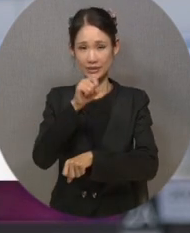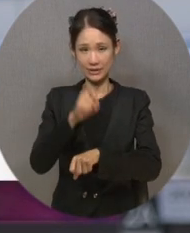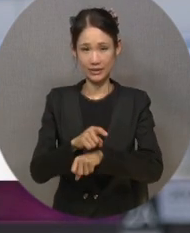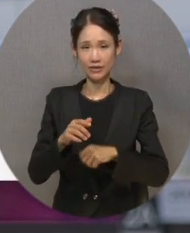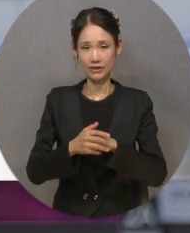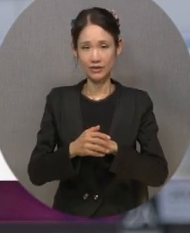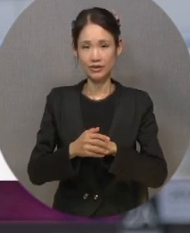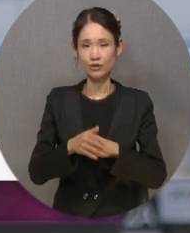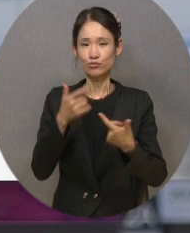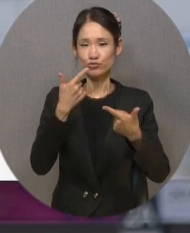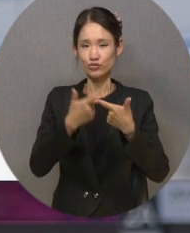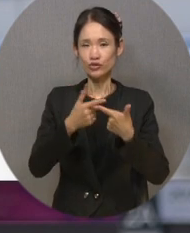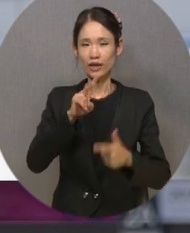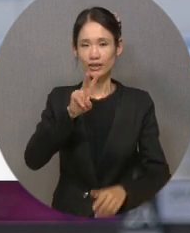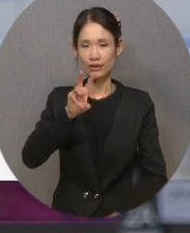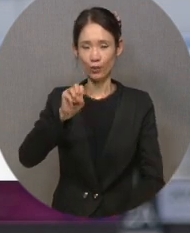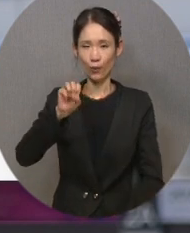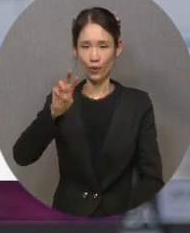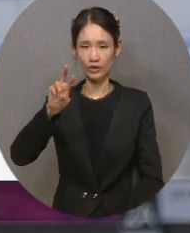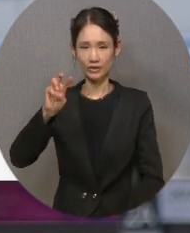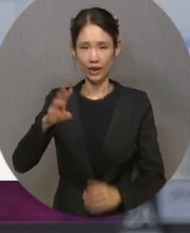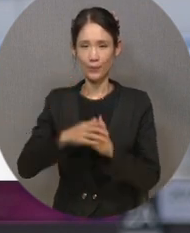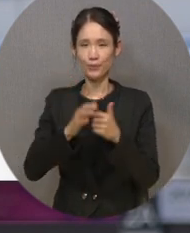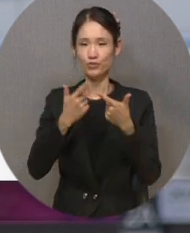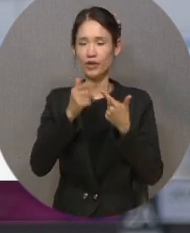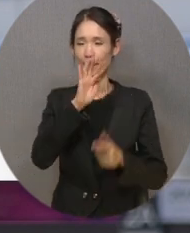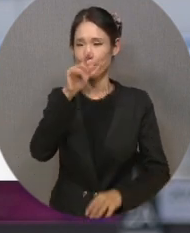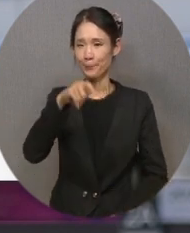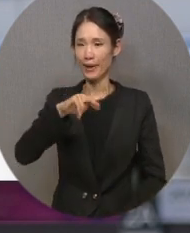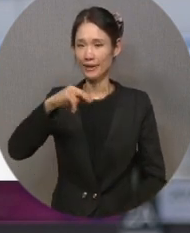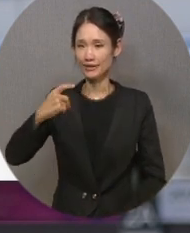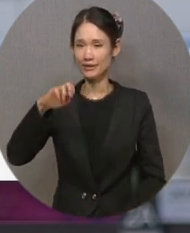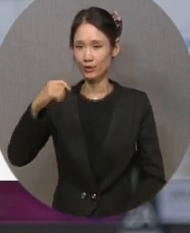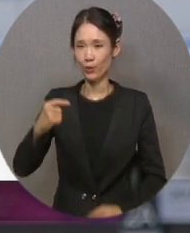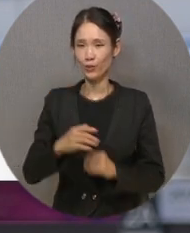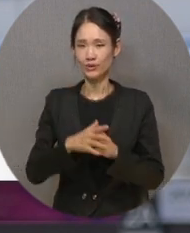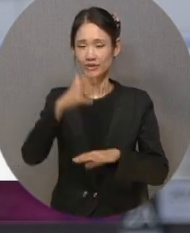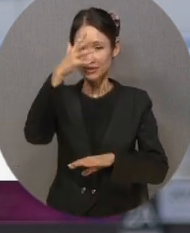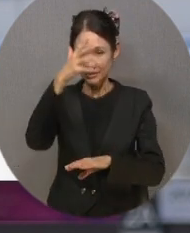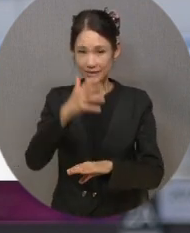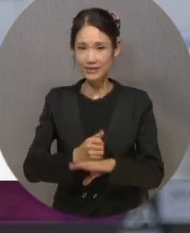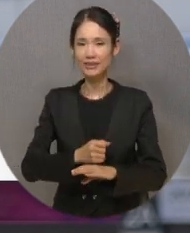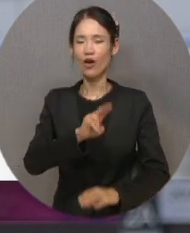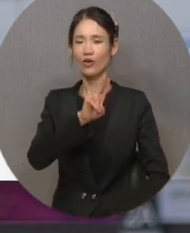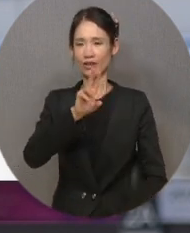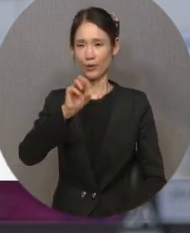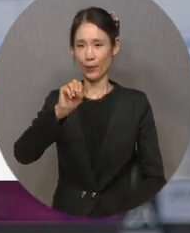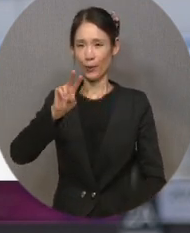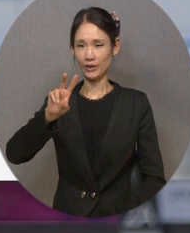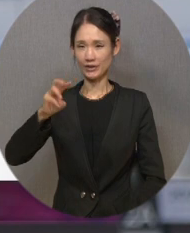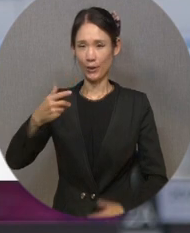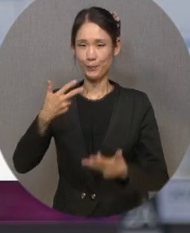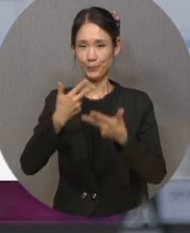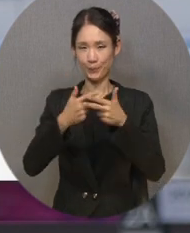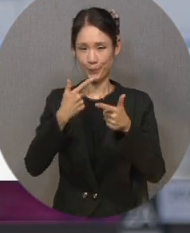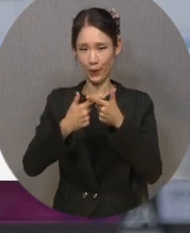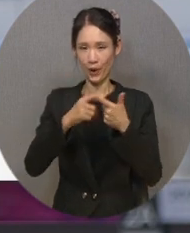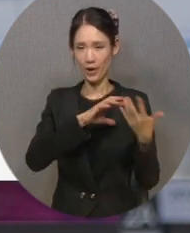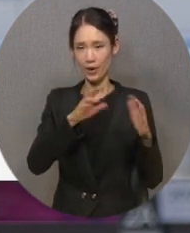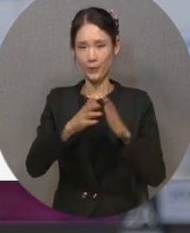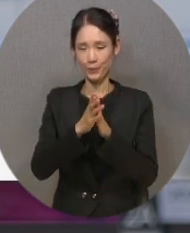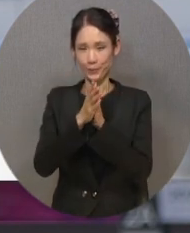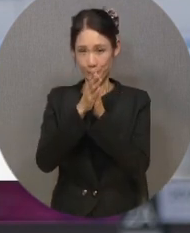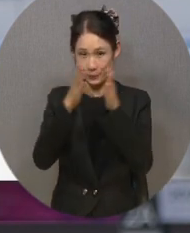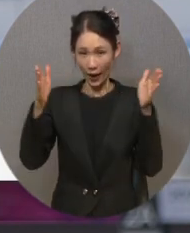부산 세계장애인대회가 열리고 있는 부산 벡스코입니다 드디어 2023 부산 세계 장애인대회 올랐는데요